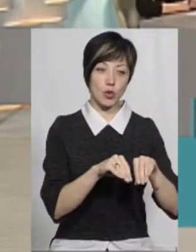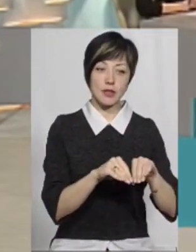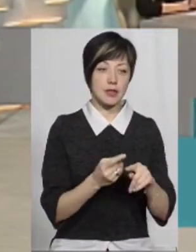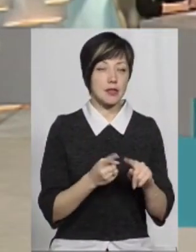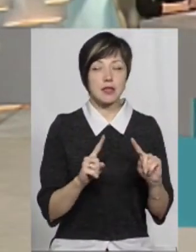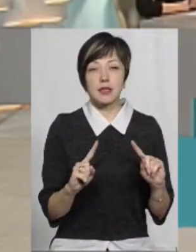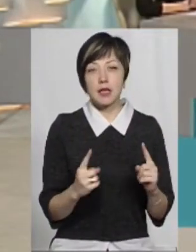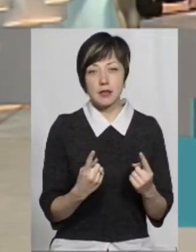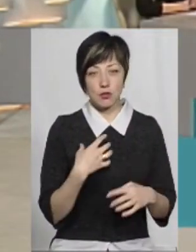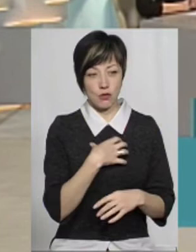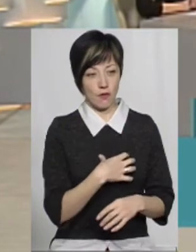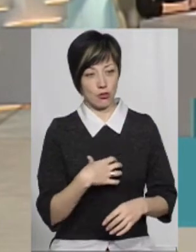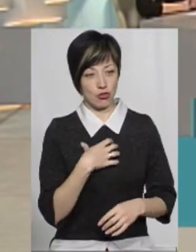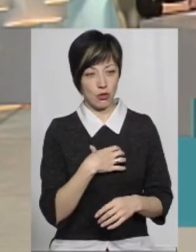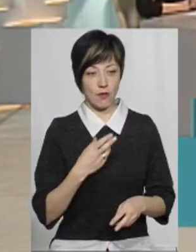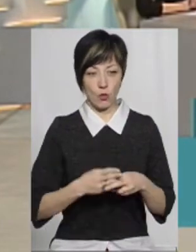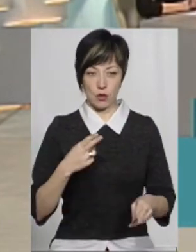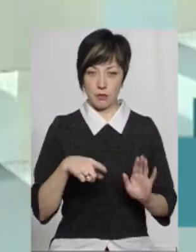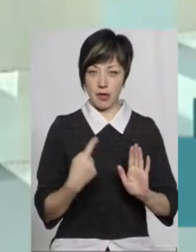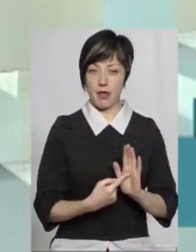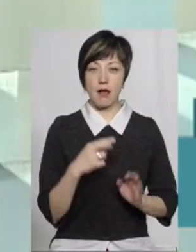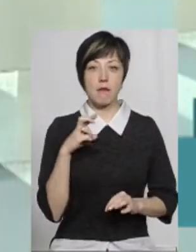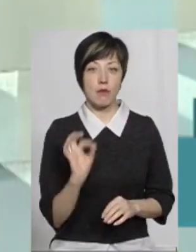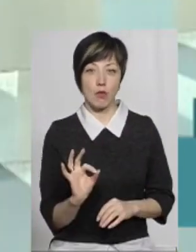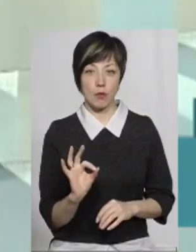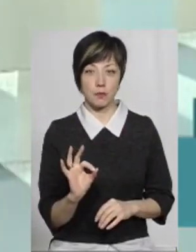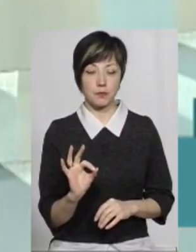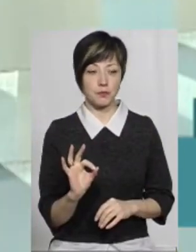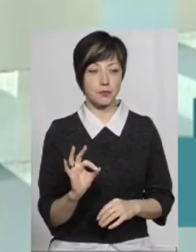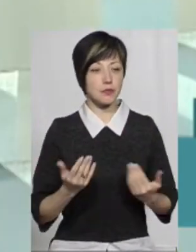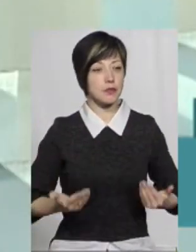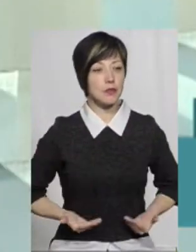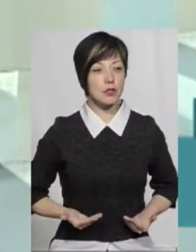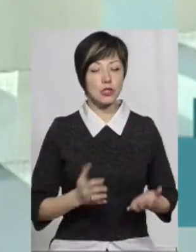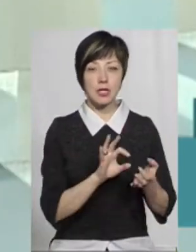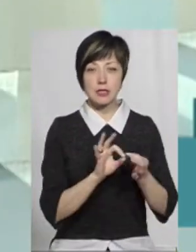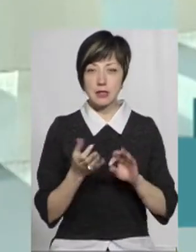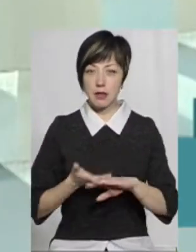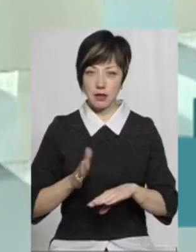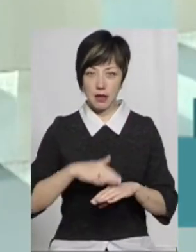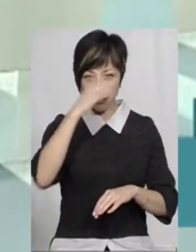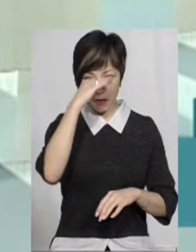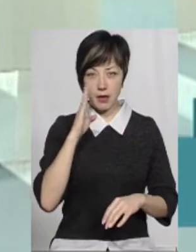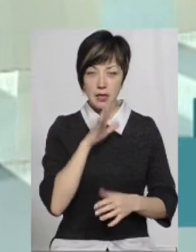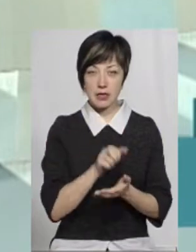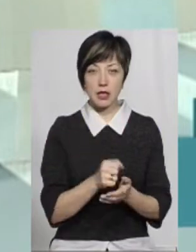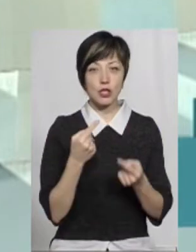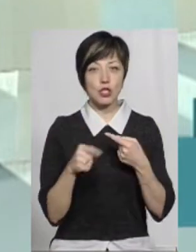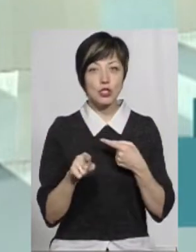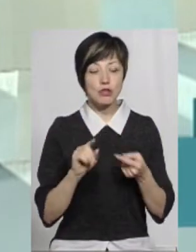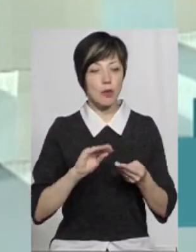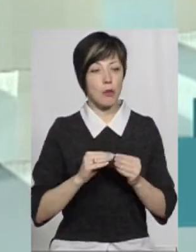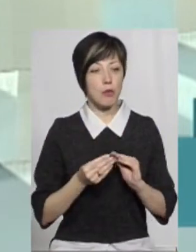це надзвичайно важливе і гостре питання, тому що життя складне, батьки зайняті